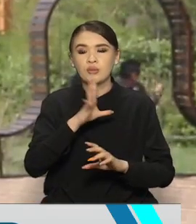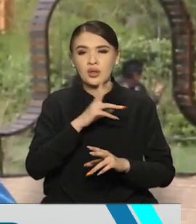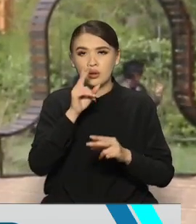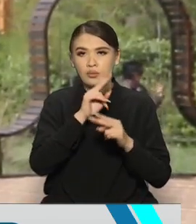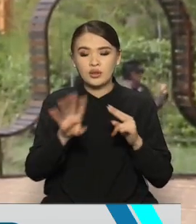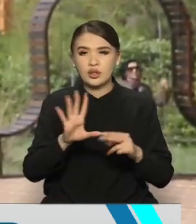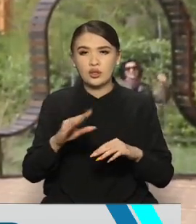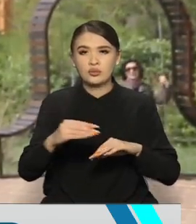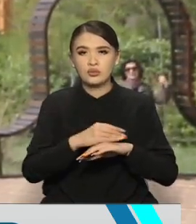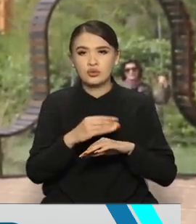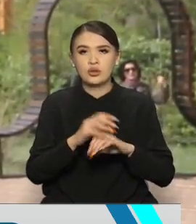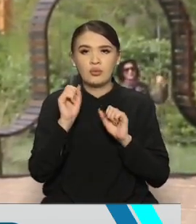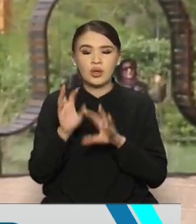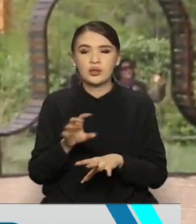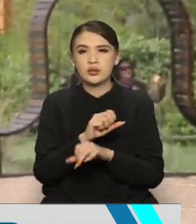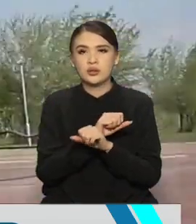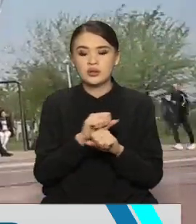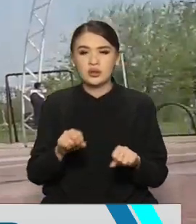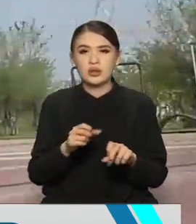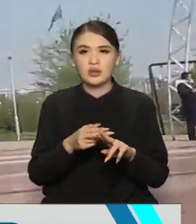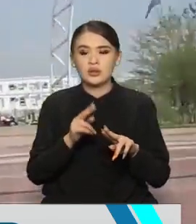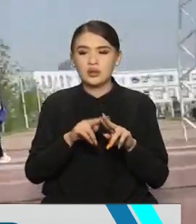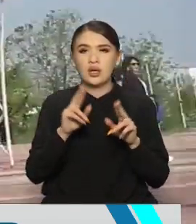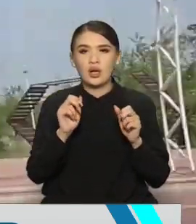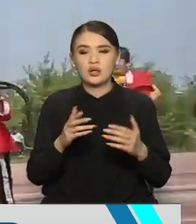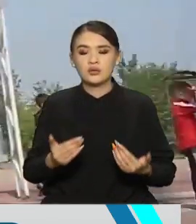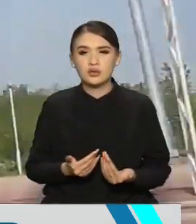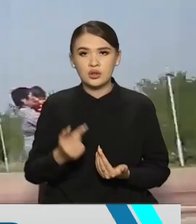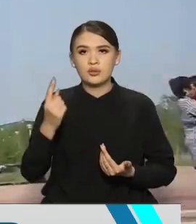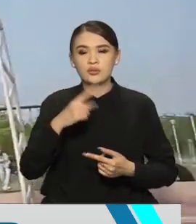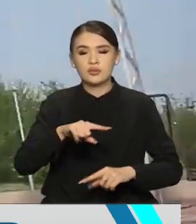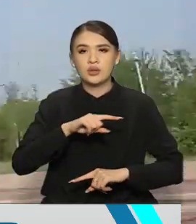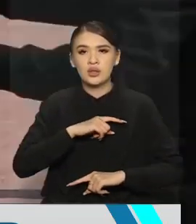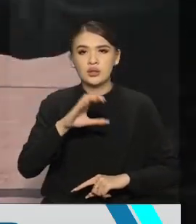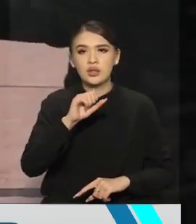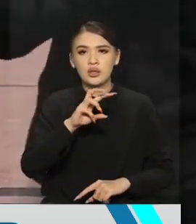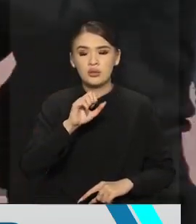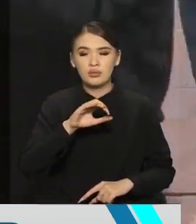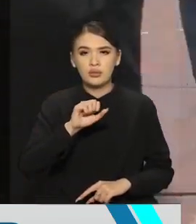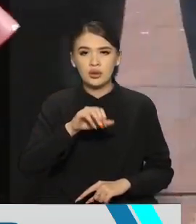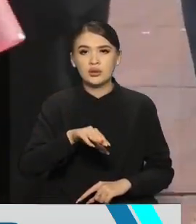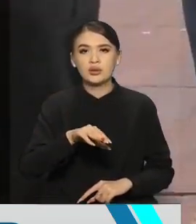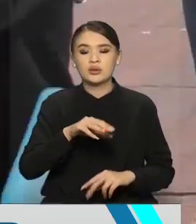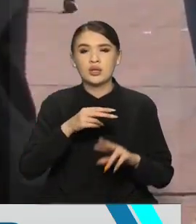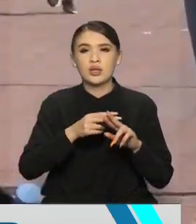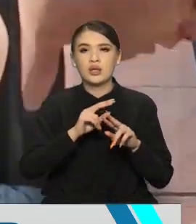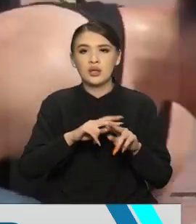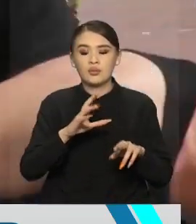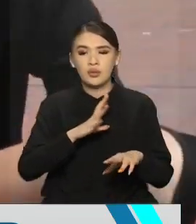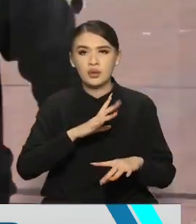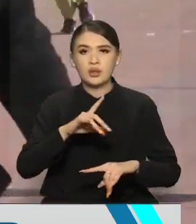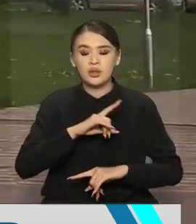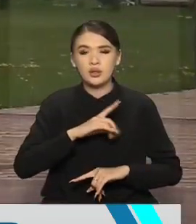Ну может не должен бросать как в принципе в жизни первыми к финишу пришли Саламат и Алма у тарбаевы у марафонцев была